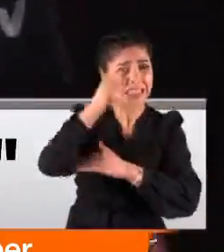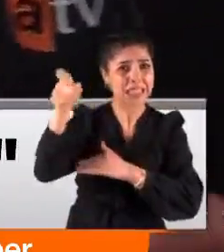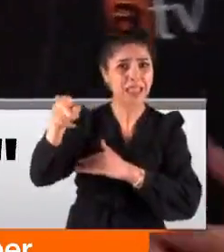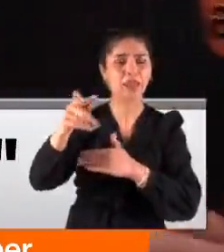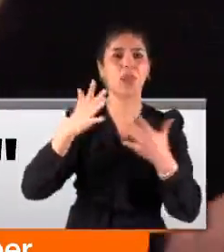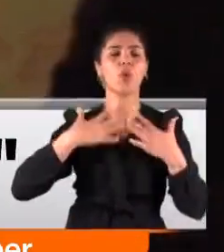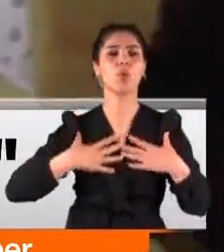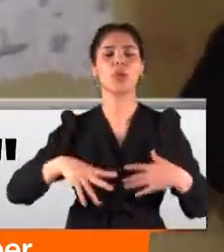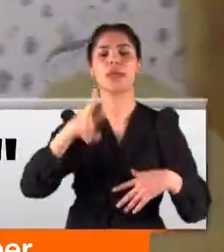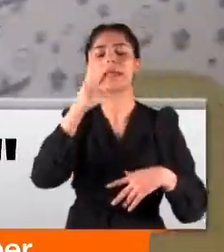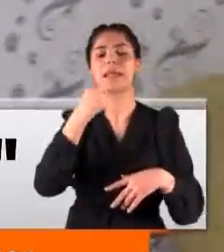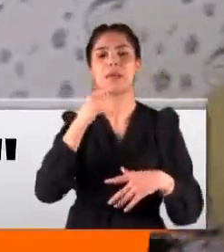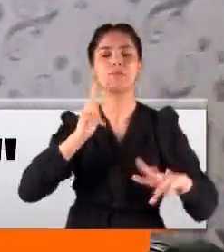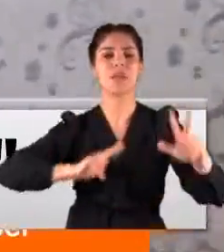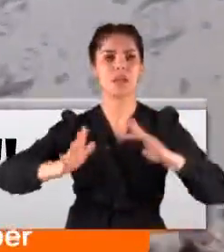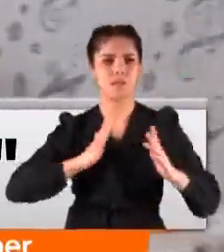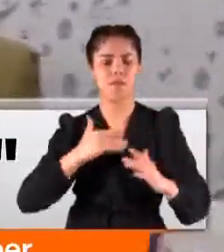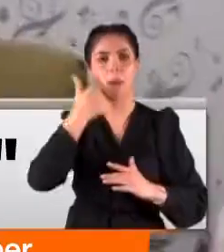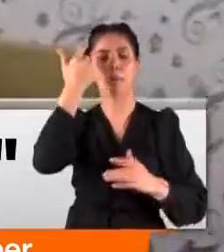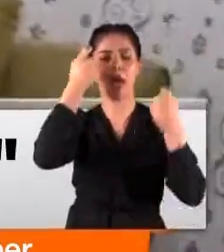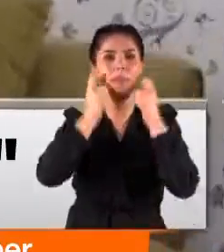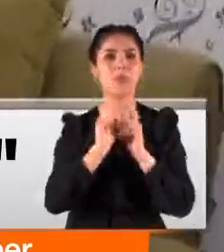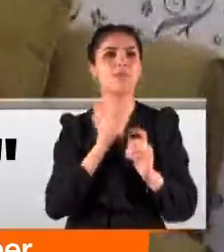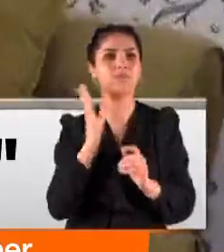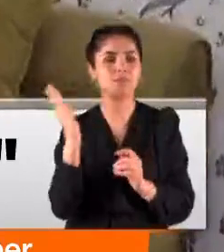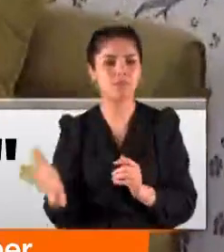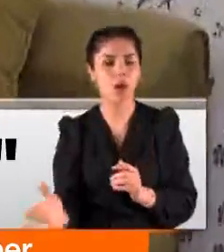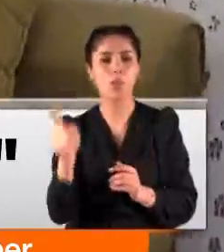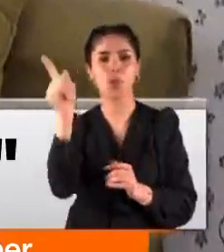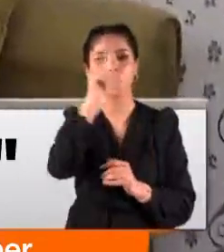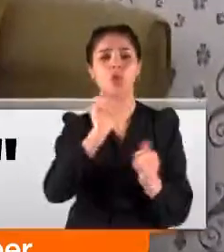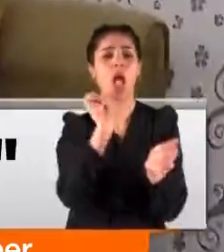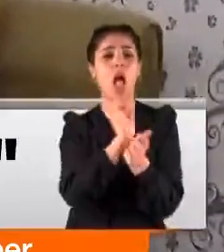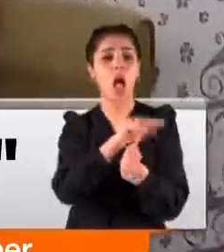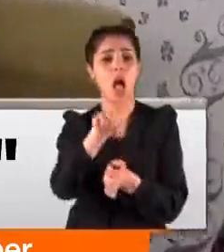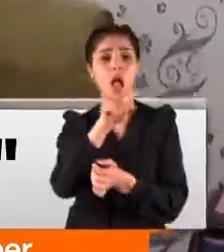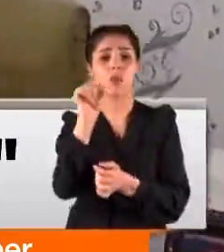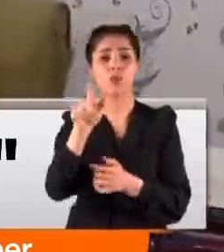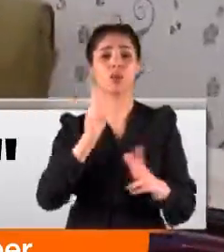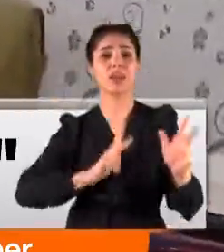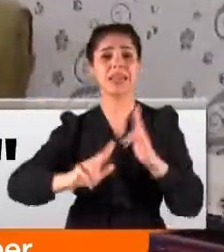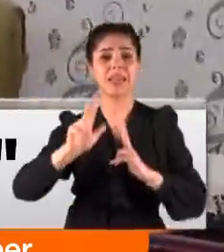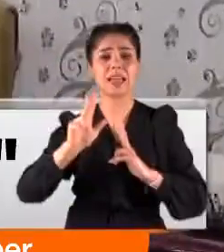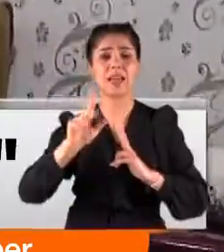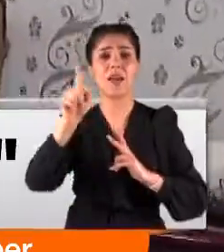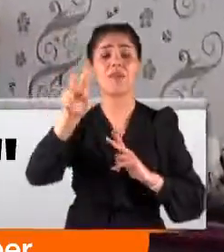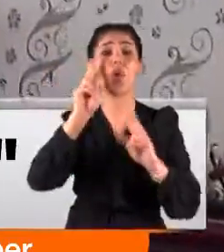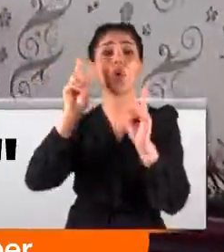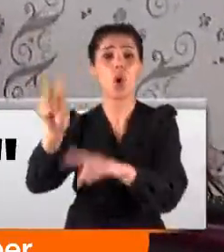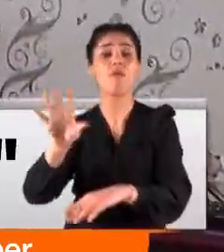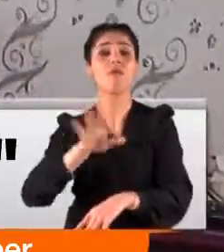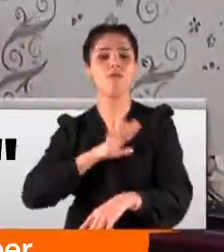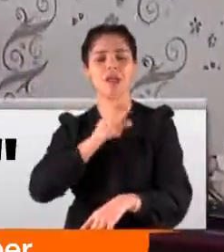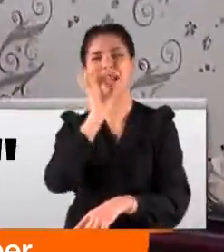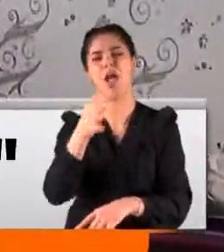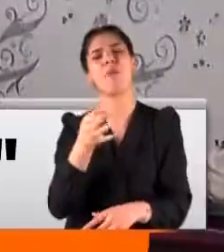üstünde kırmızı bir kazak, beyaz bir eşarp vardı. İşte bu yüzden ailesi özellikle bu kıyafette onu görenlerin